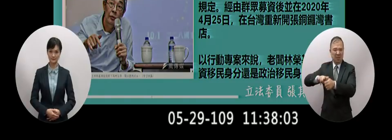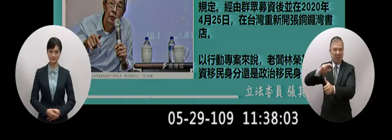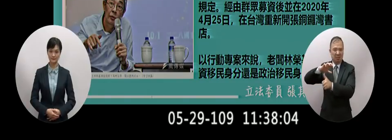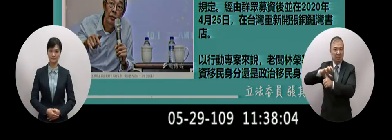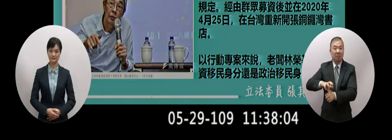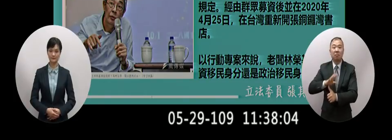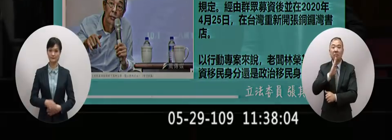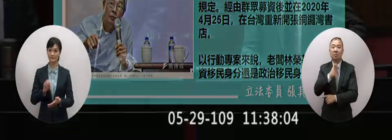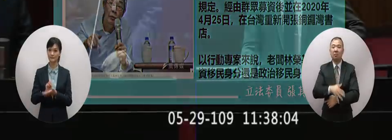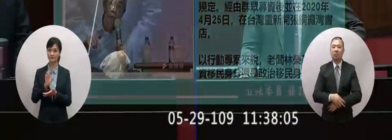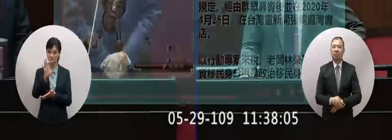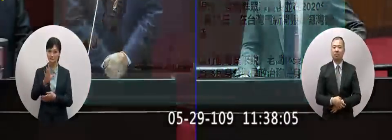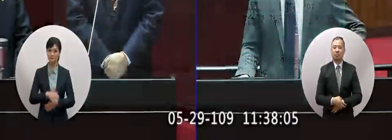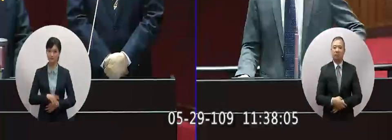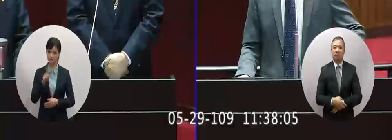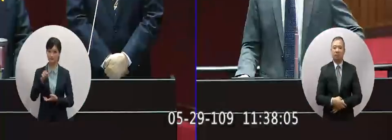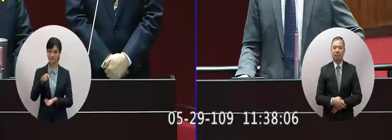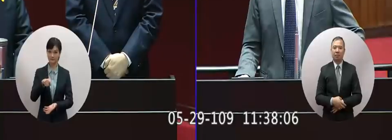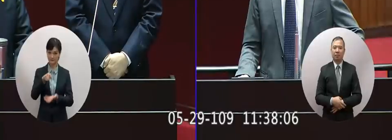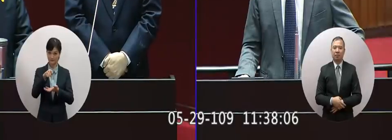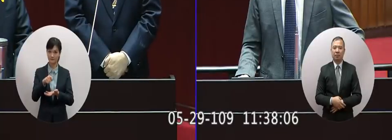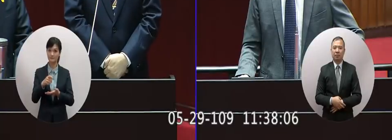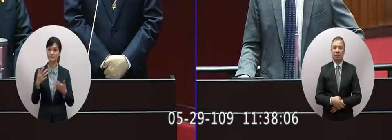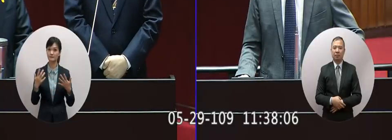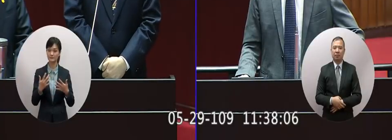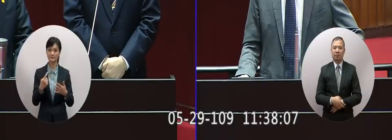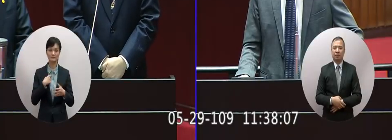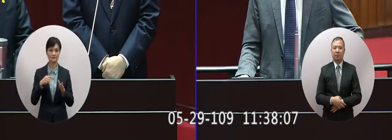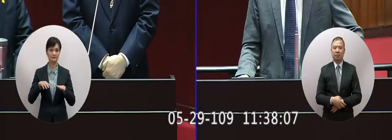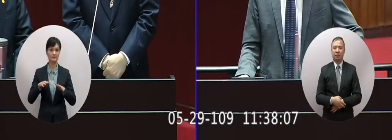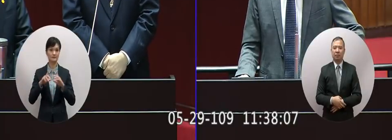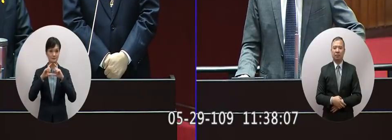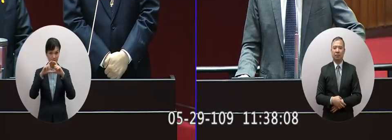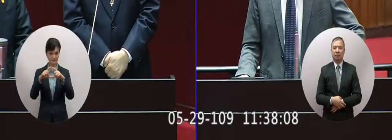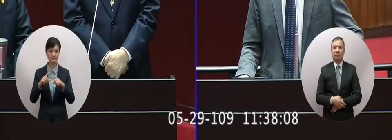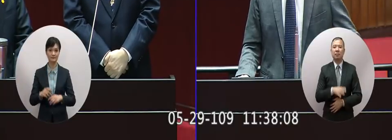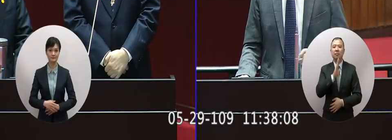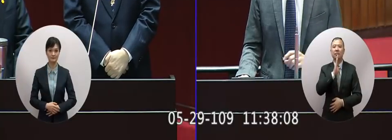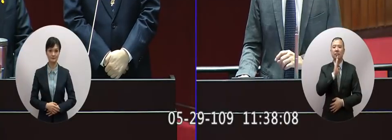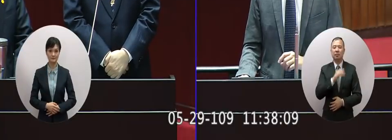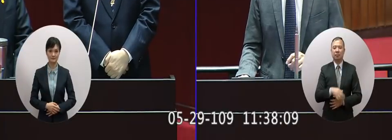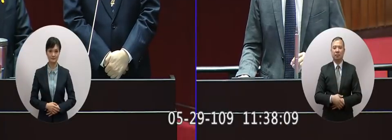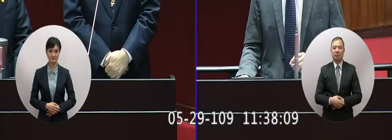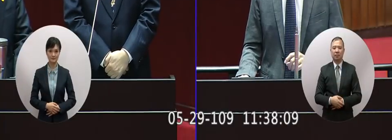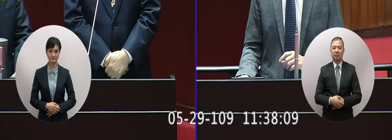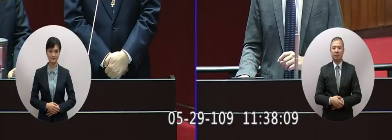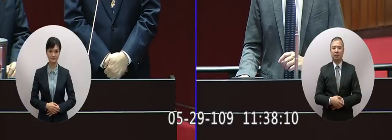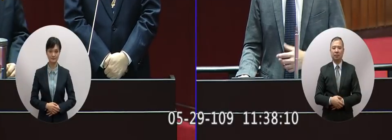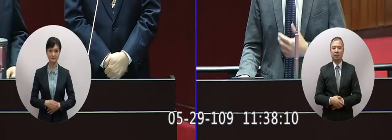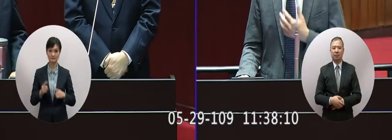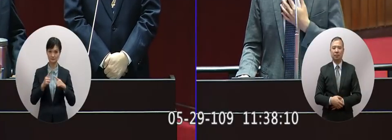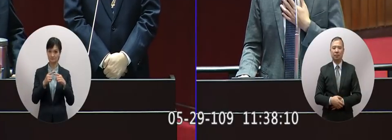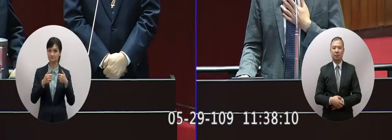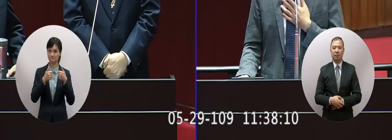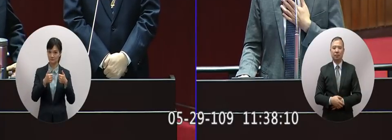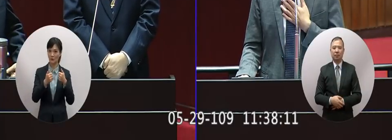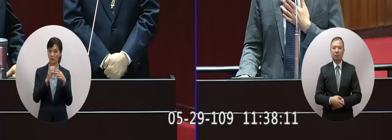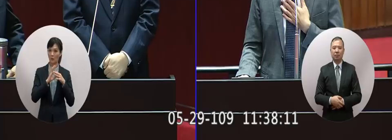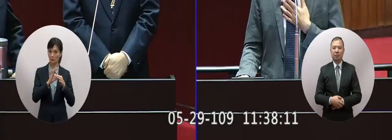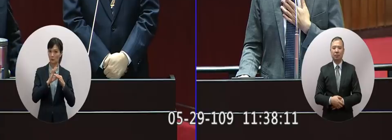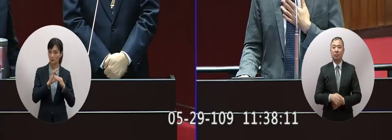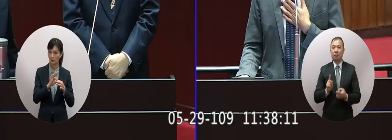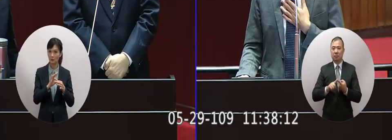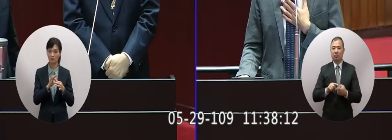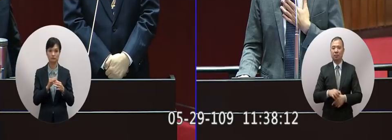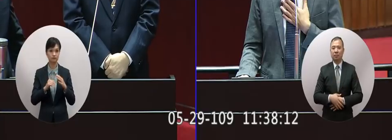跟委员报告您所提的问题，就直接回答您了。 是 我们会在这个人道的这个援助跟关怀